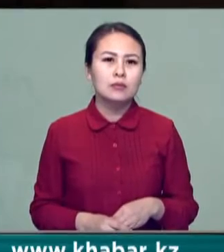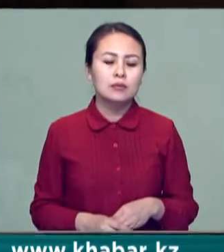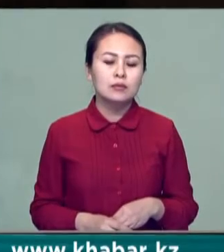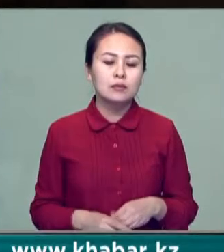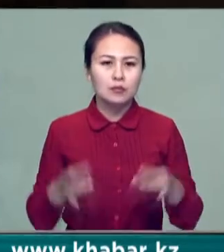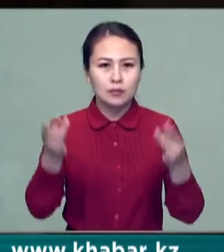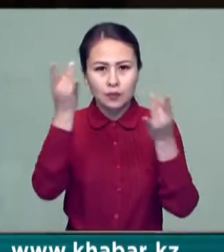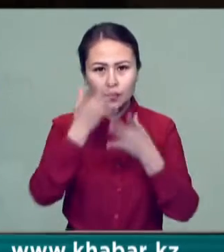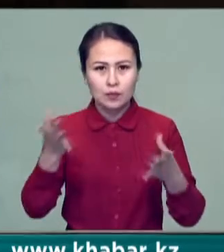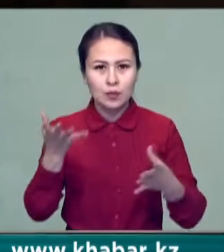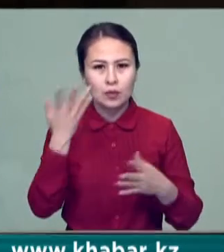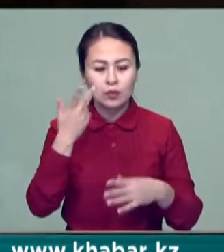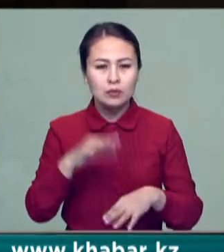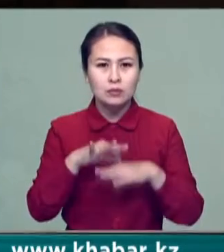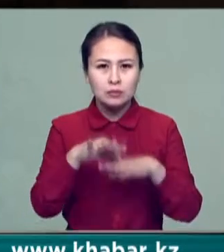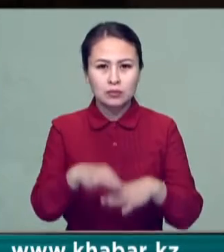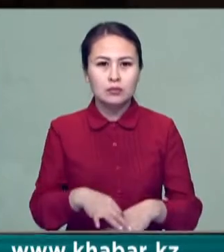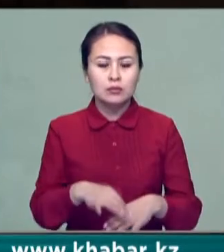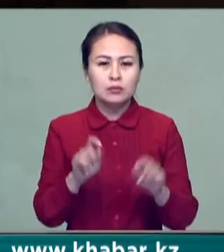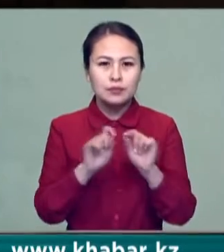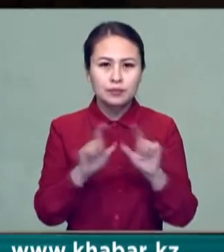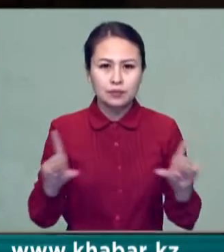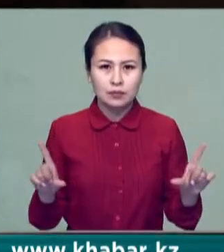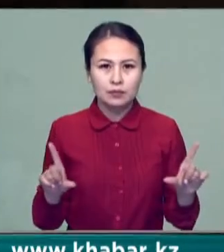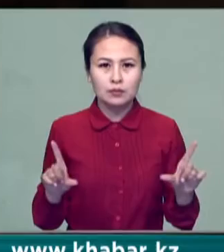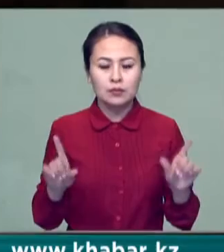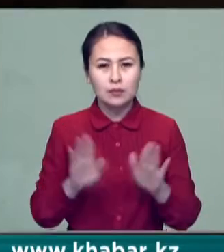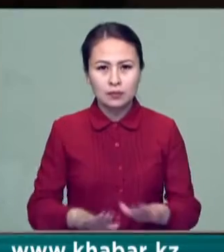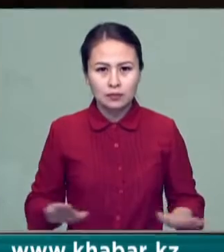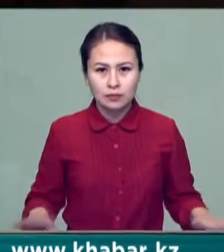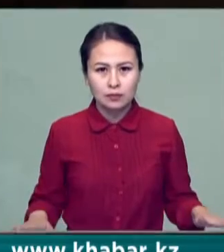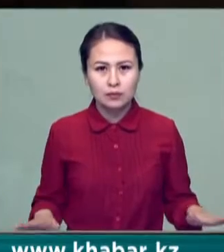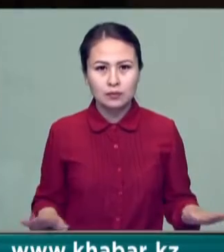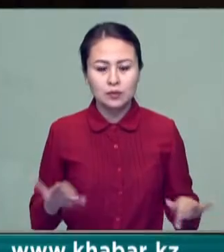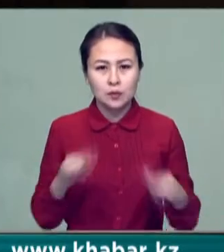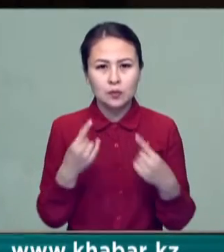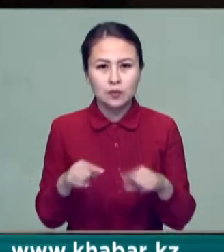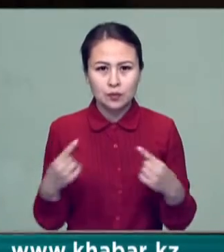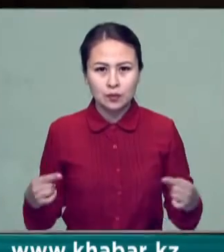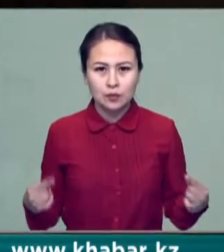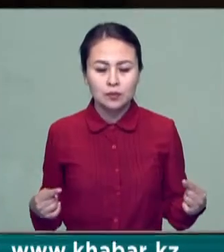мәдени шараларды өткізу үшін мектептерге, балабақшаларға,